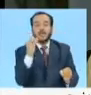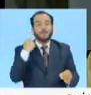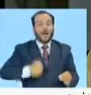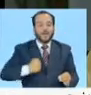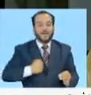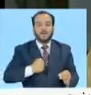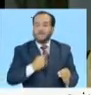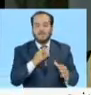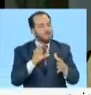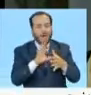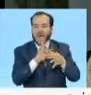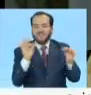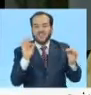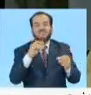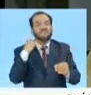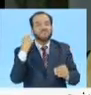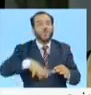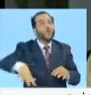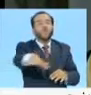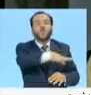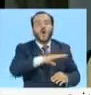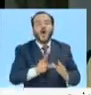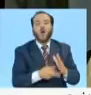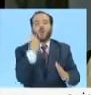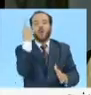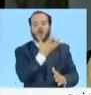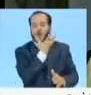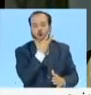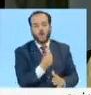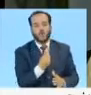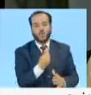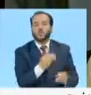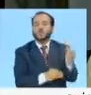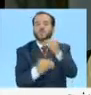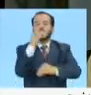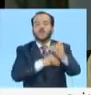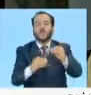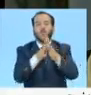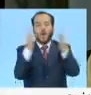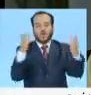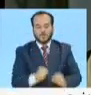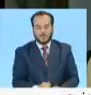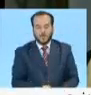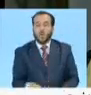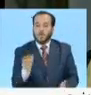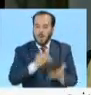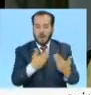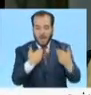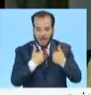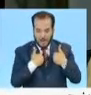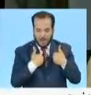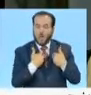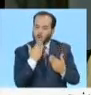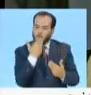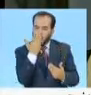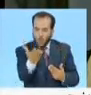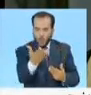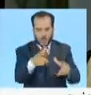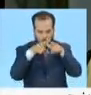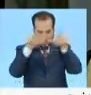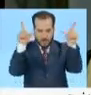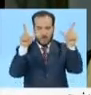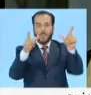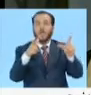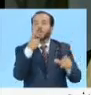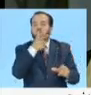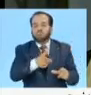البحرين لا يوجد لها نموذج في المنطقة بشكل كبير، ونحن نتقدم وأعلن